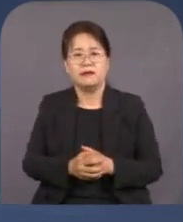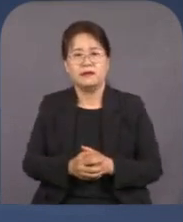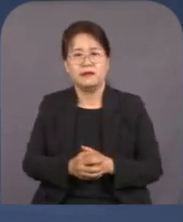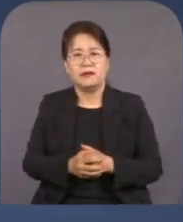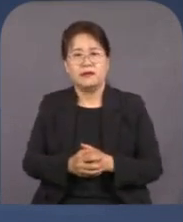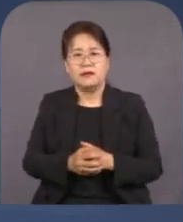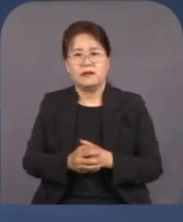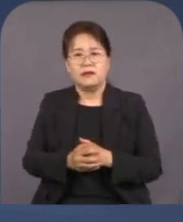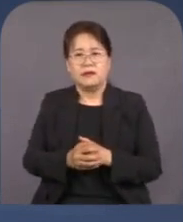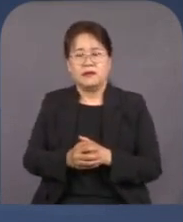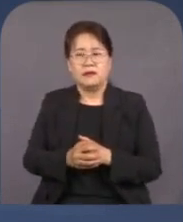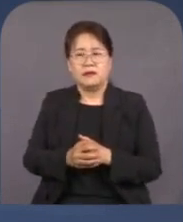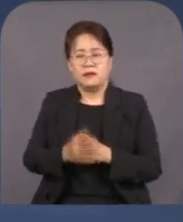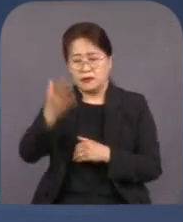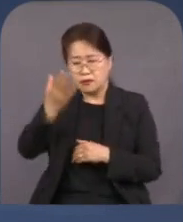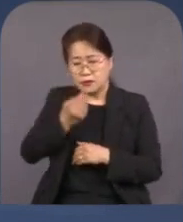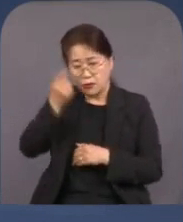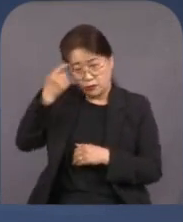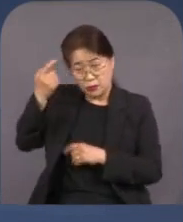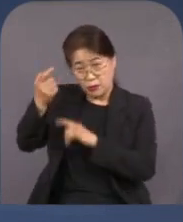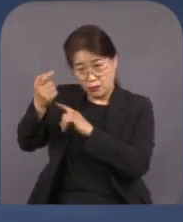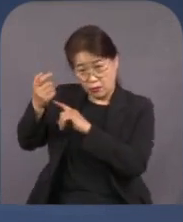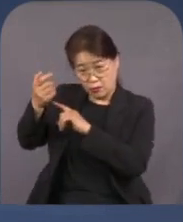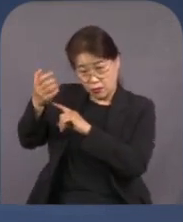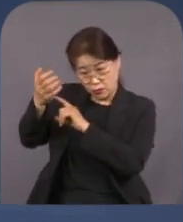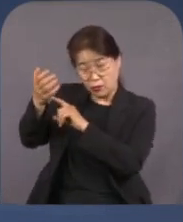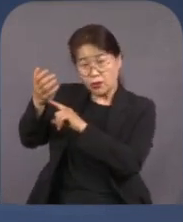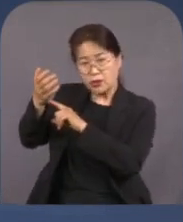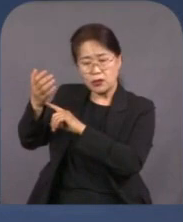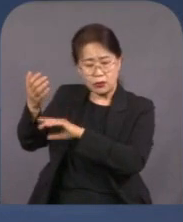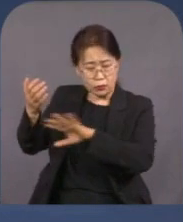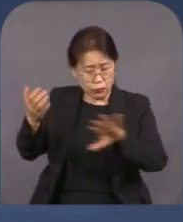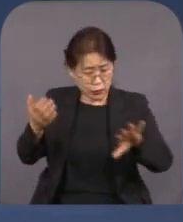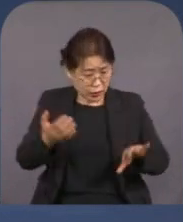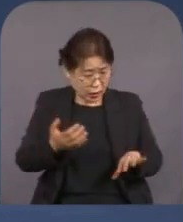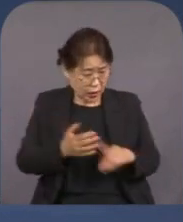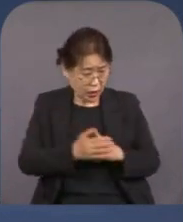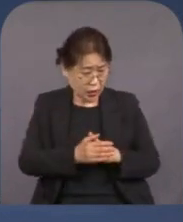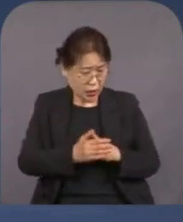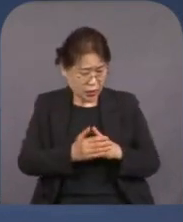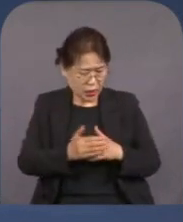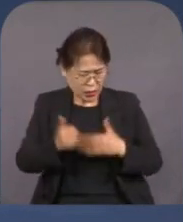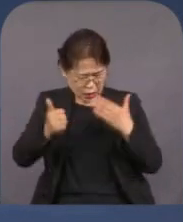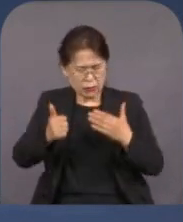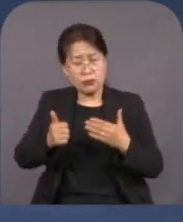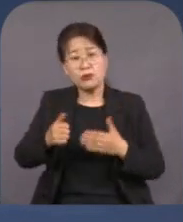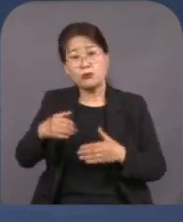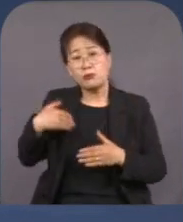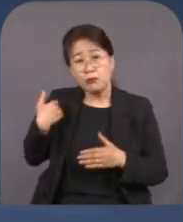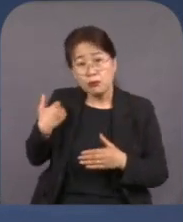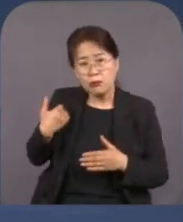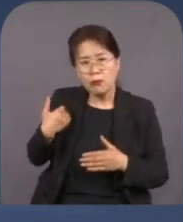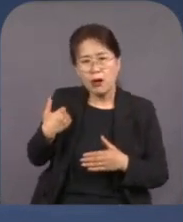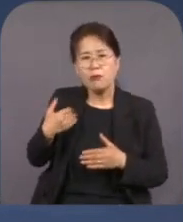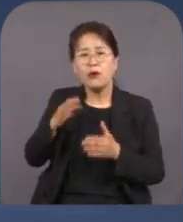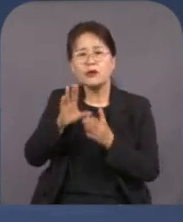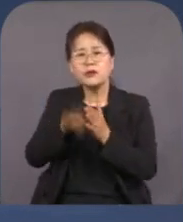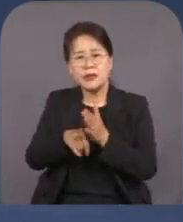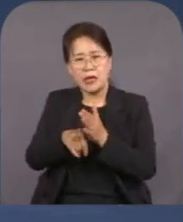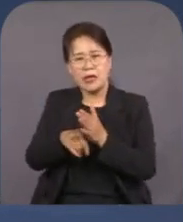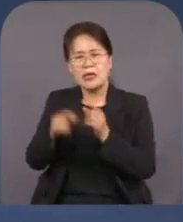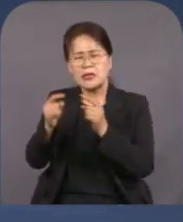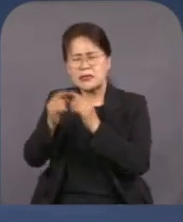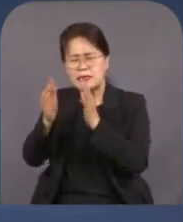성령님은 우리가 마땅히 구할 바를 알지 못할 때에 말할 수 없는 탄식으로 우리를 위하여